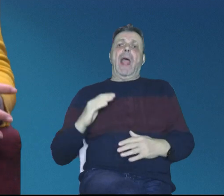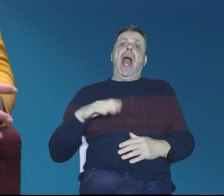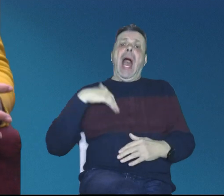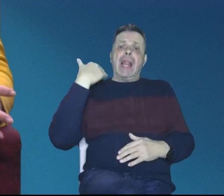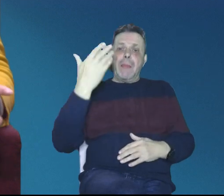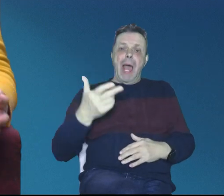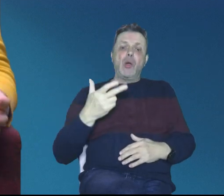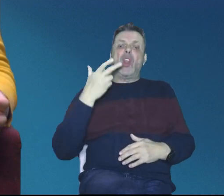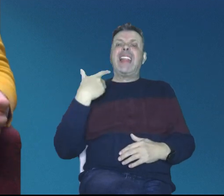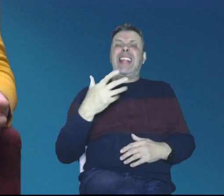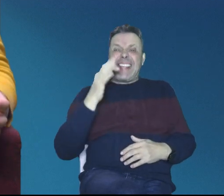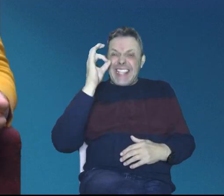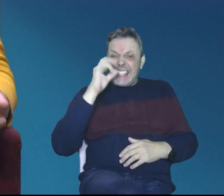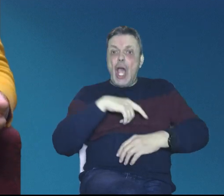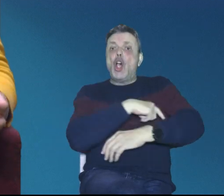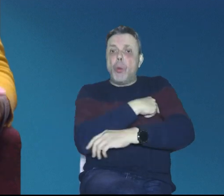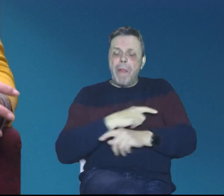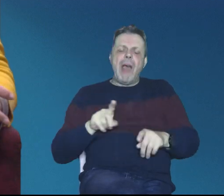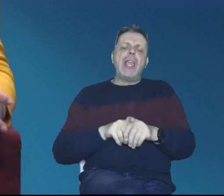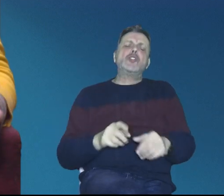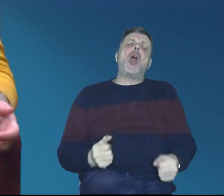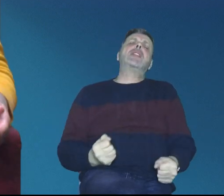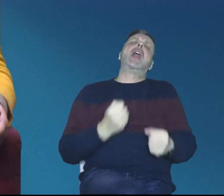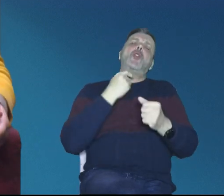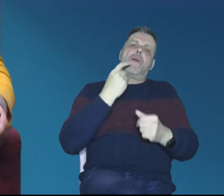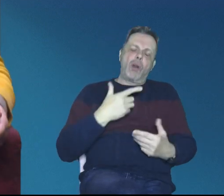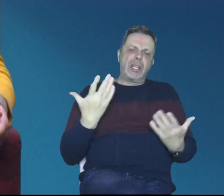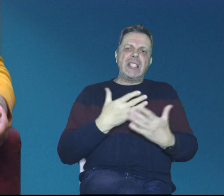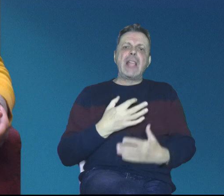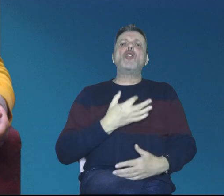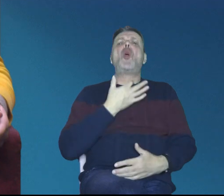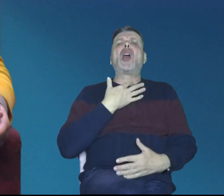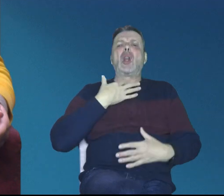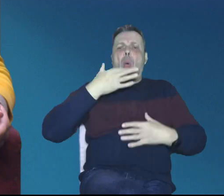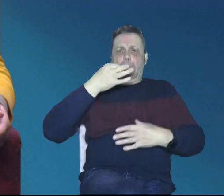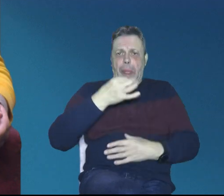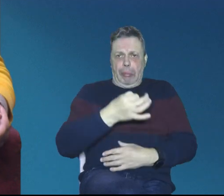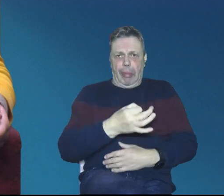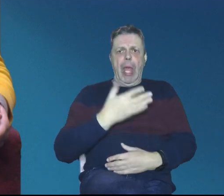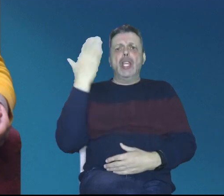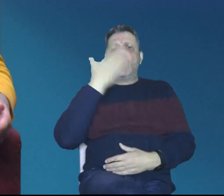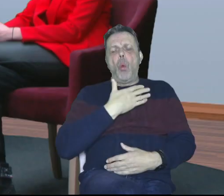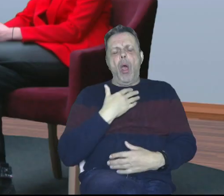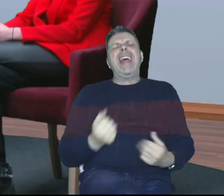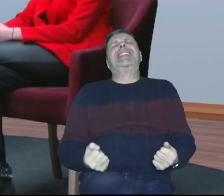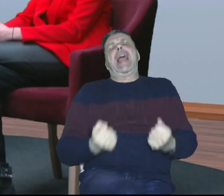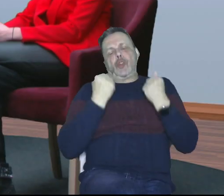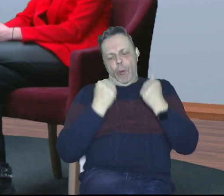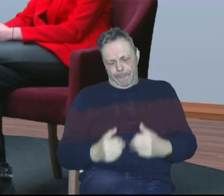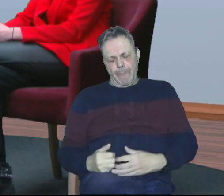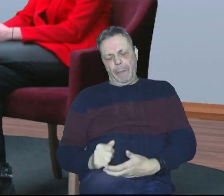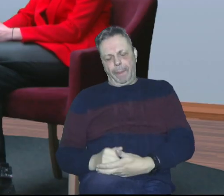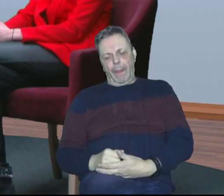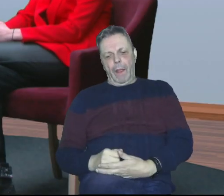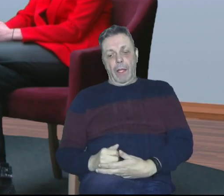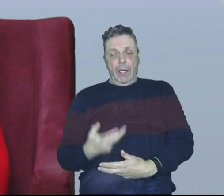Ali moram priznati, nakon 30 stupnjeva je vrlo, vrlo teško uopće izgovarati tekst jer se grlo sužava i suši i teško